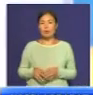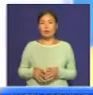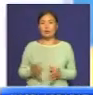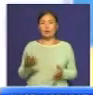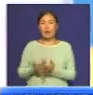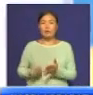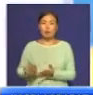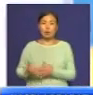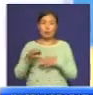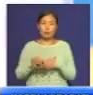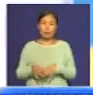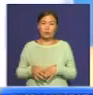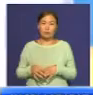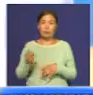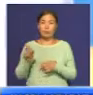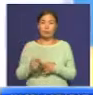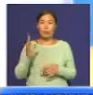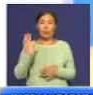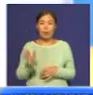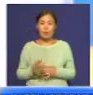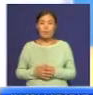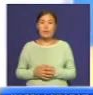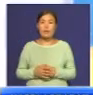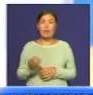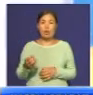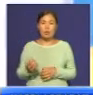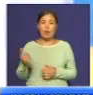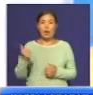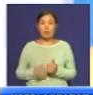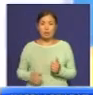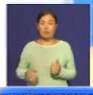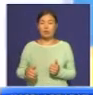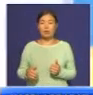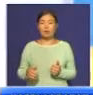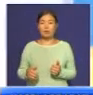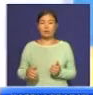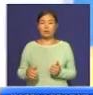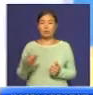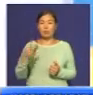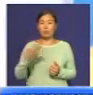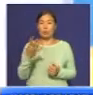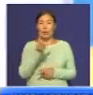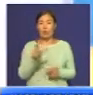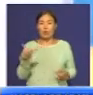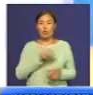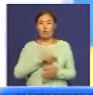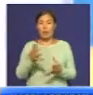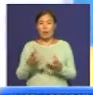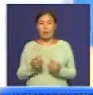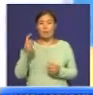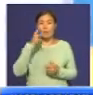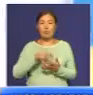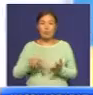үгіт-насихат жүргізуге жұмылдыратын боламыз. Қазір былтыр 2017 жылы біздер 34 адамды жұмылдырсақ, қазіргі